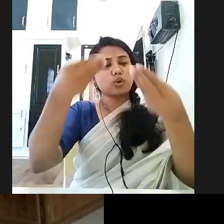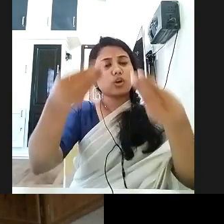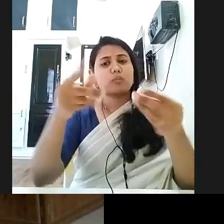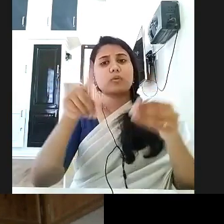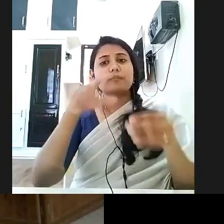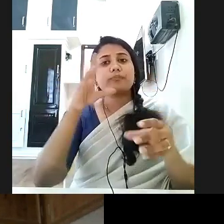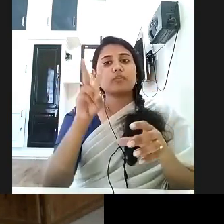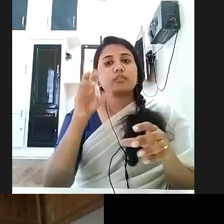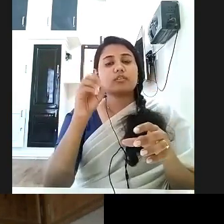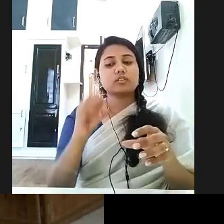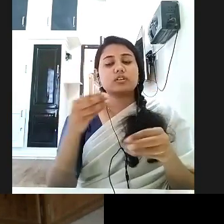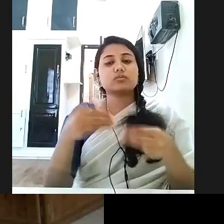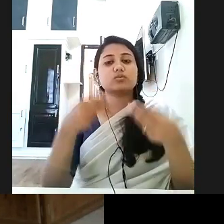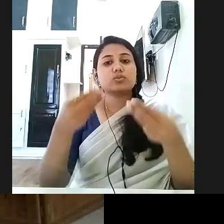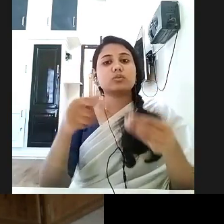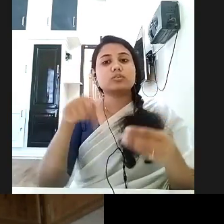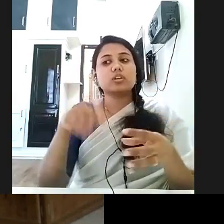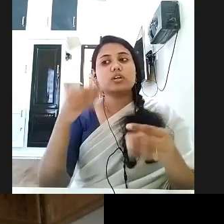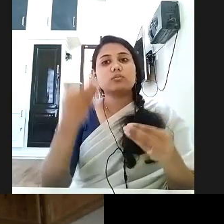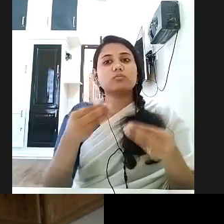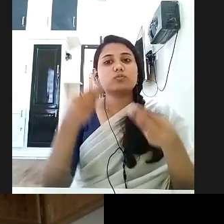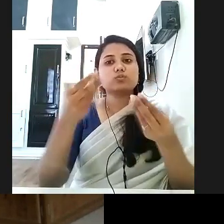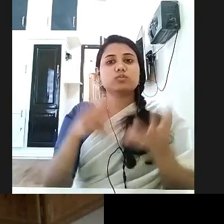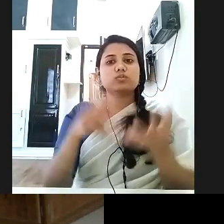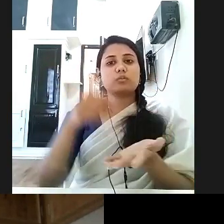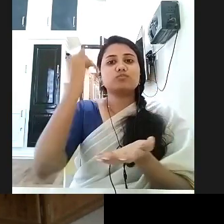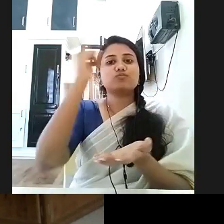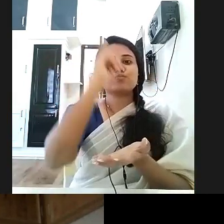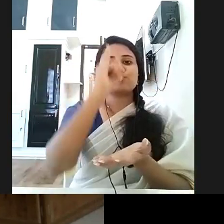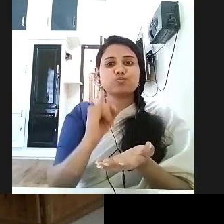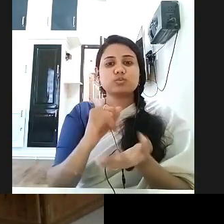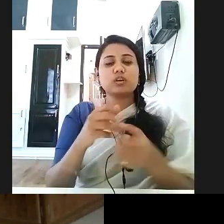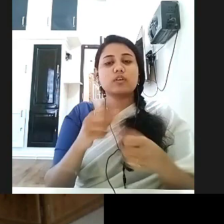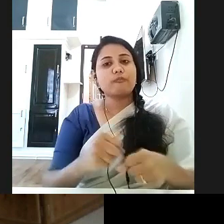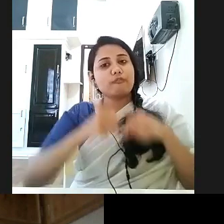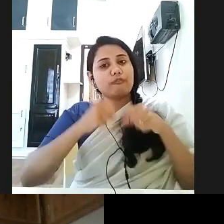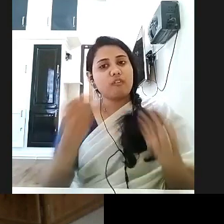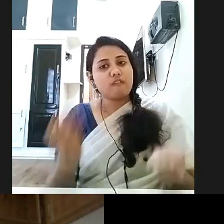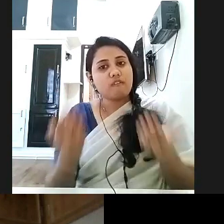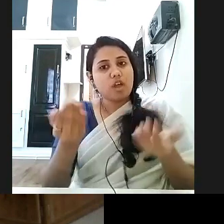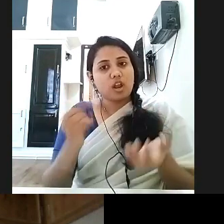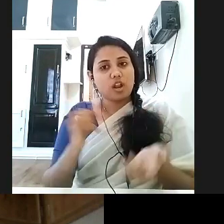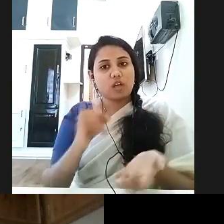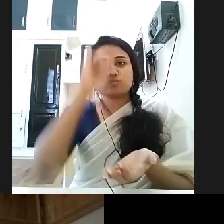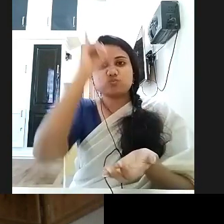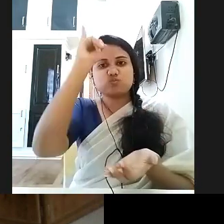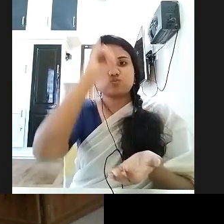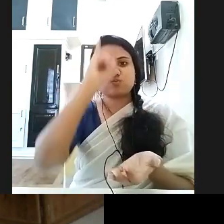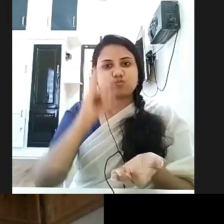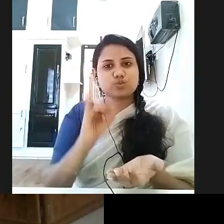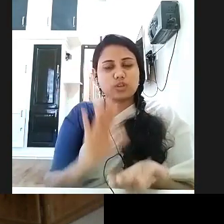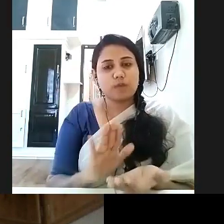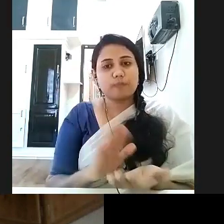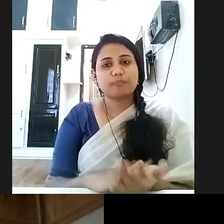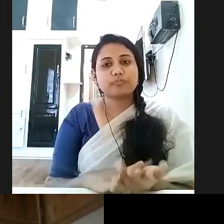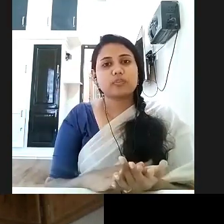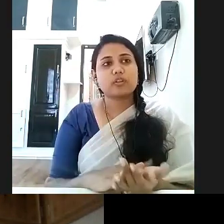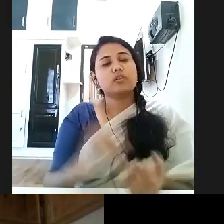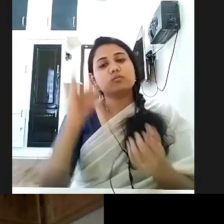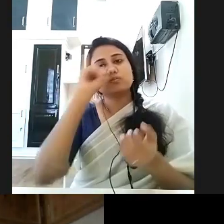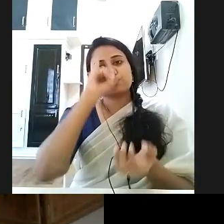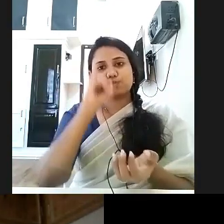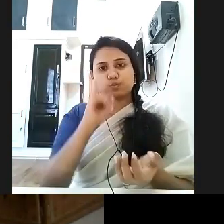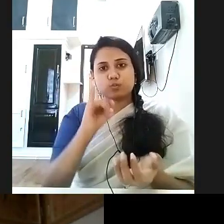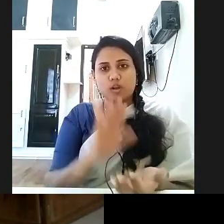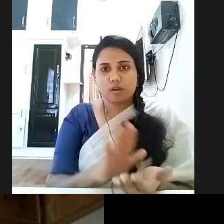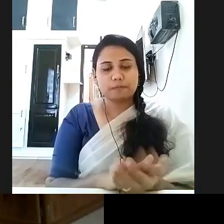അപ്പൊ ആള് പെട്ടെന്ന് ഇങ്ങോട്ട് ഒന്ന് മെലിഞ്ഞു. പക്ഷെ തൂക്കമൊക്കെ ഉണ്ട്. തൂക്കം 48 കിലോനോളം ഉണ്ട്. പക്ഷെ ആള് തടി പോയിട്ടുണ്ട്.